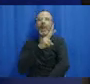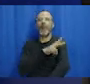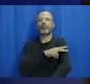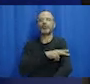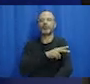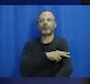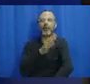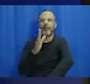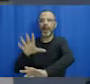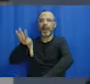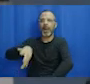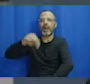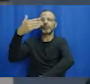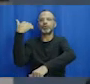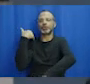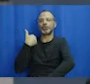أنه تم العثور على